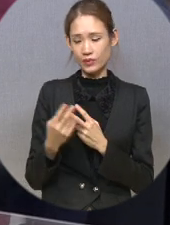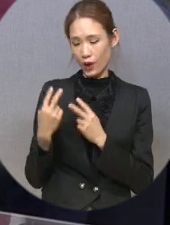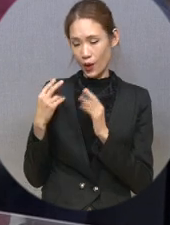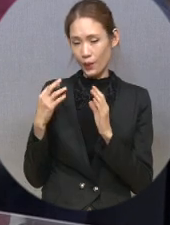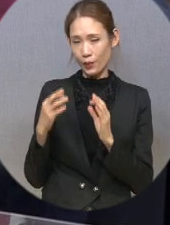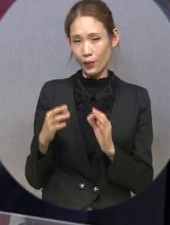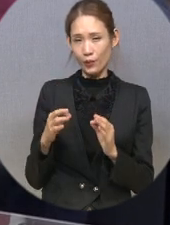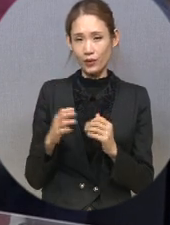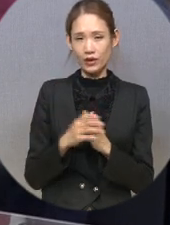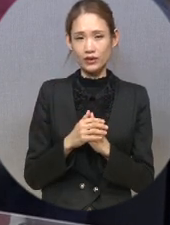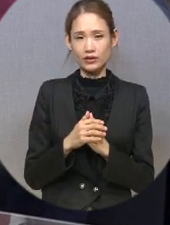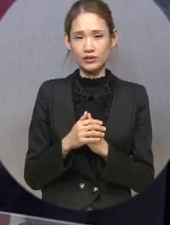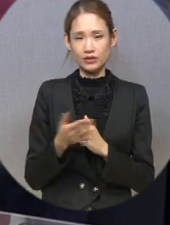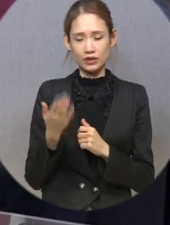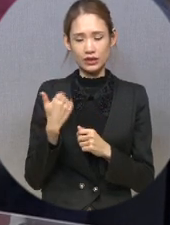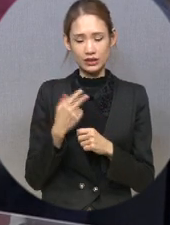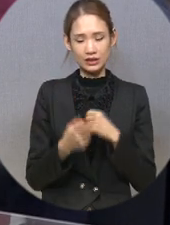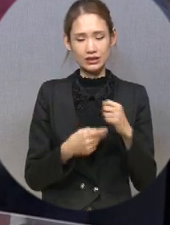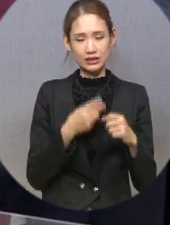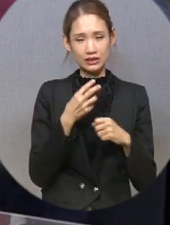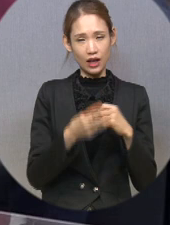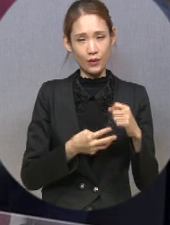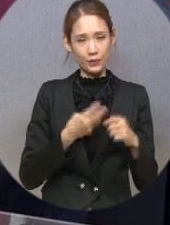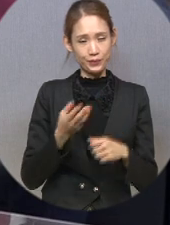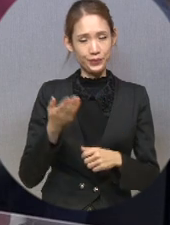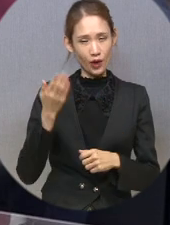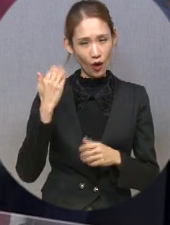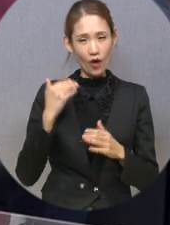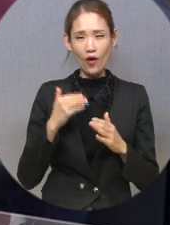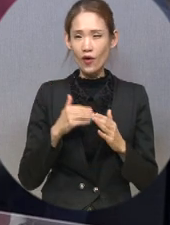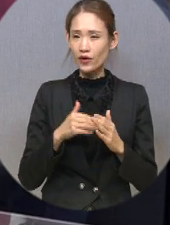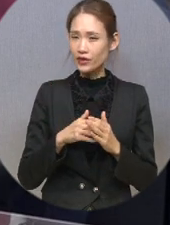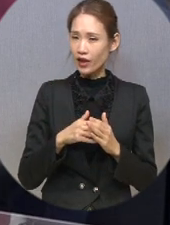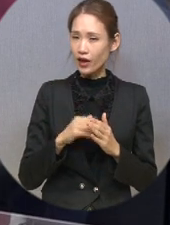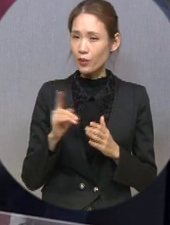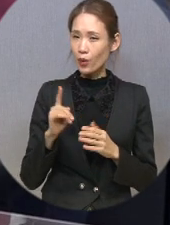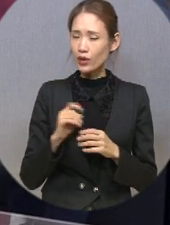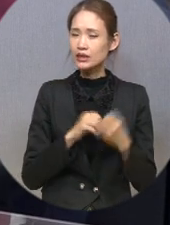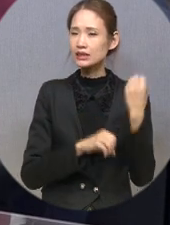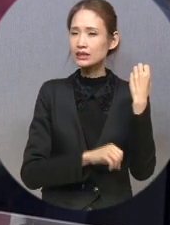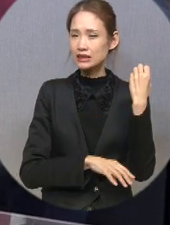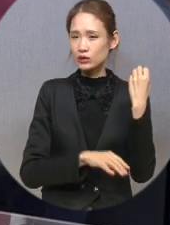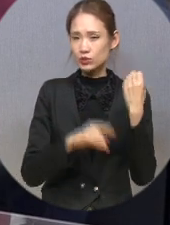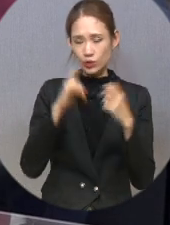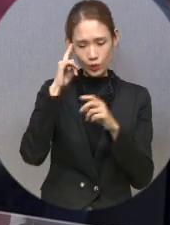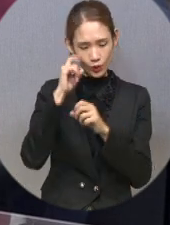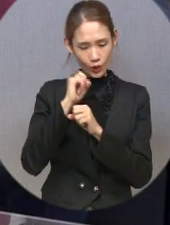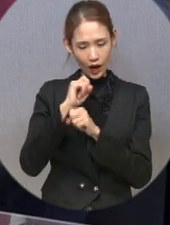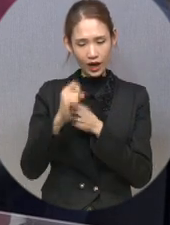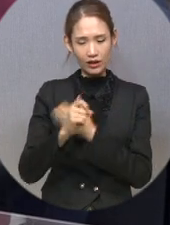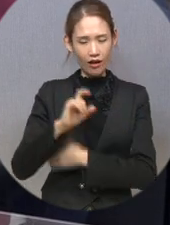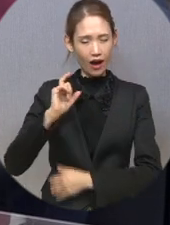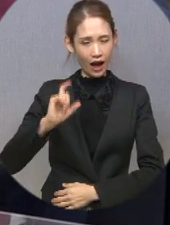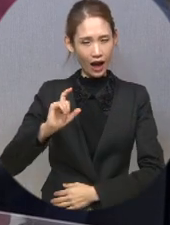돌이켜보면 지난 수년 전까지만 하더라도 기초학력을 상당히 강조하다가